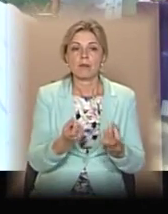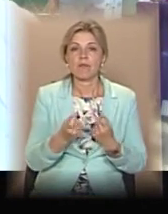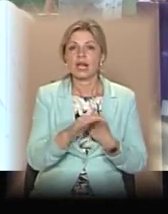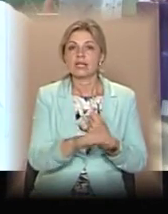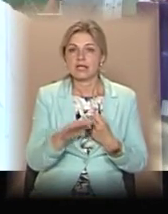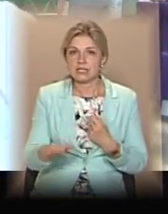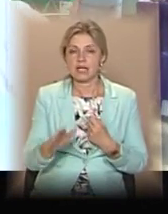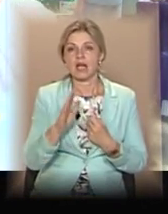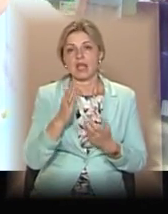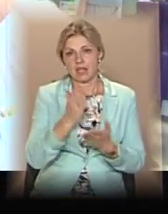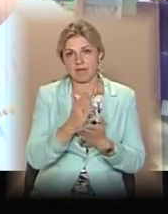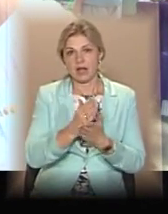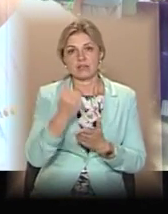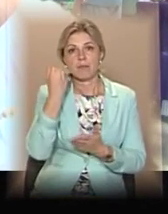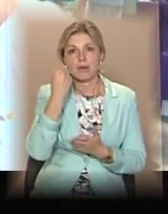є переможцями